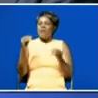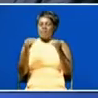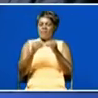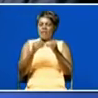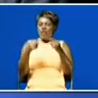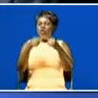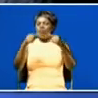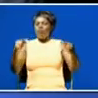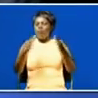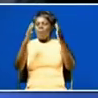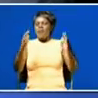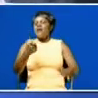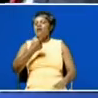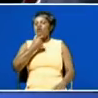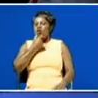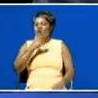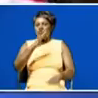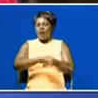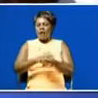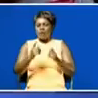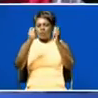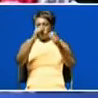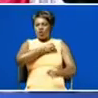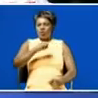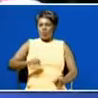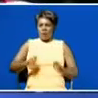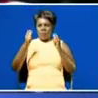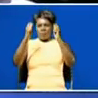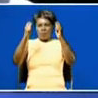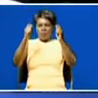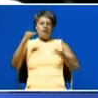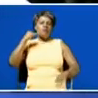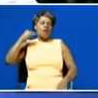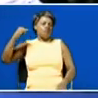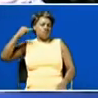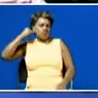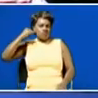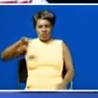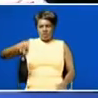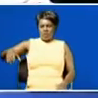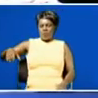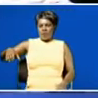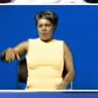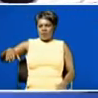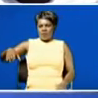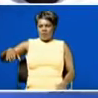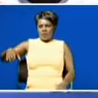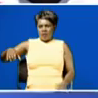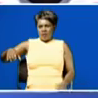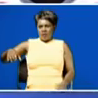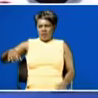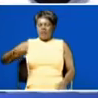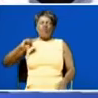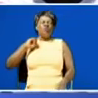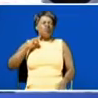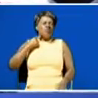maasimu wa Gor Mahia kuwania taji la Super Cup katika uwanja wa Furaha mjini Nakuru. Ni debi ambayo huwa na